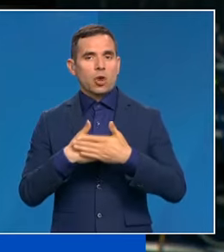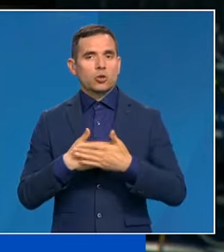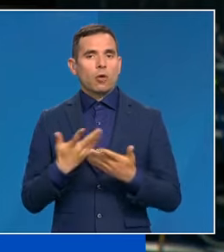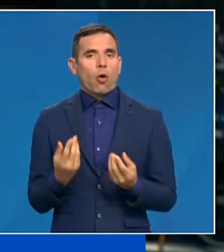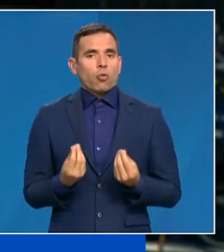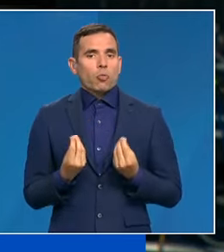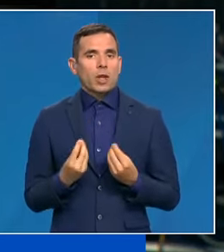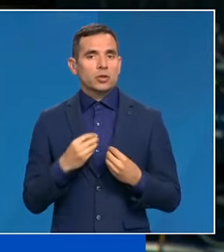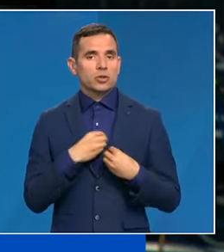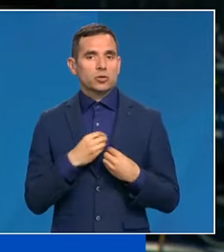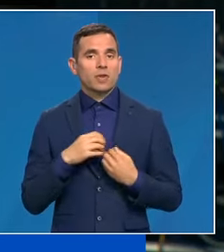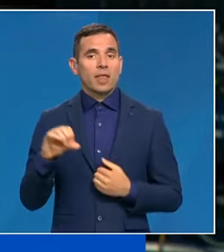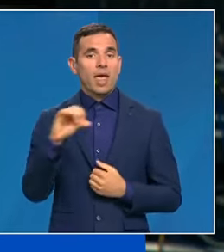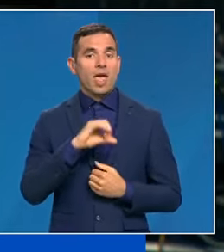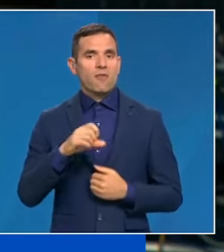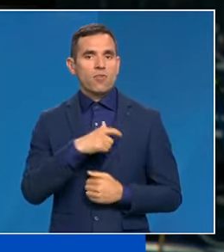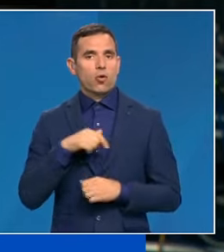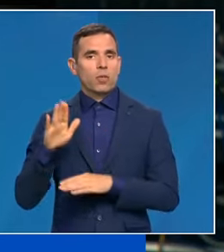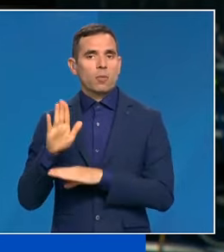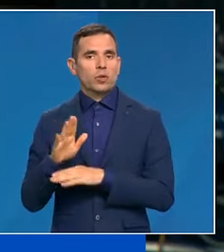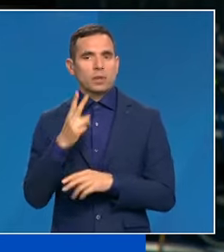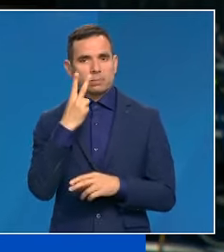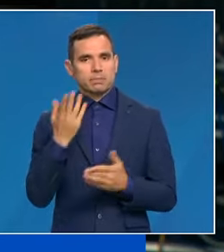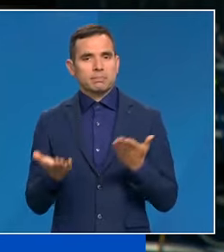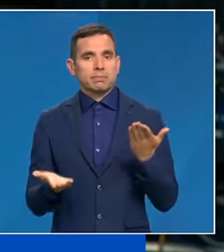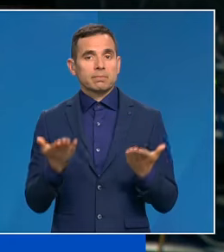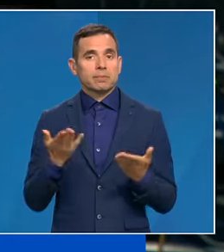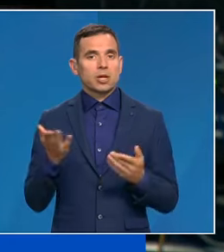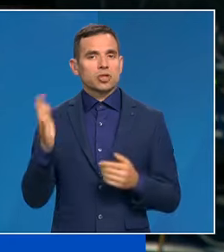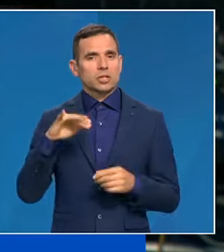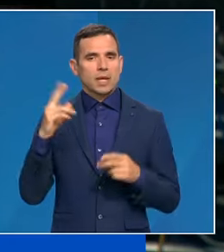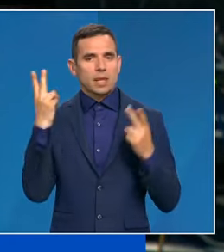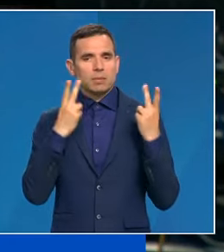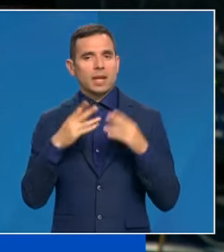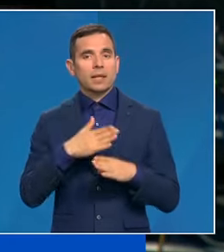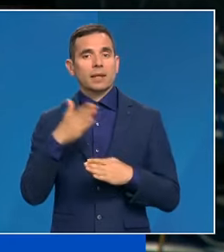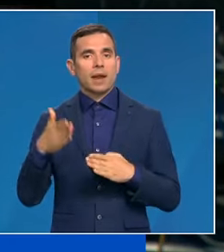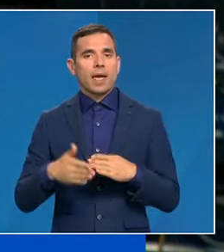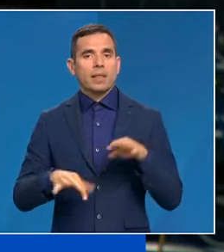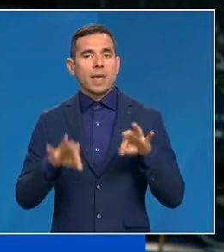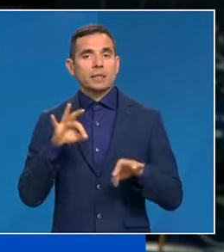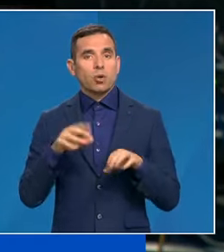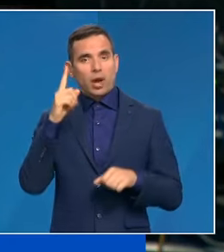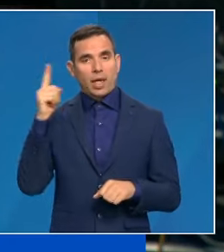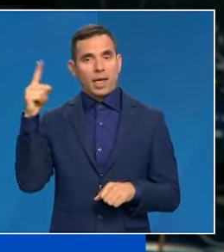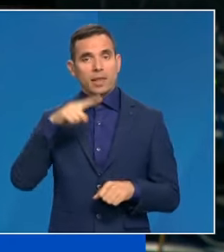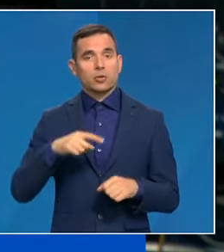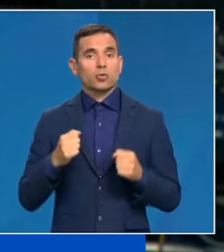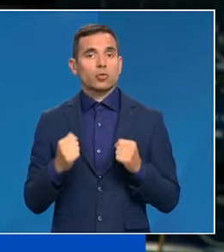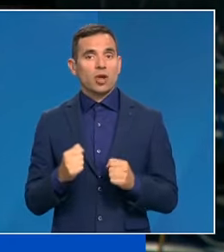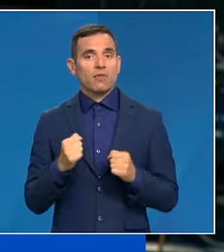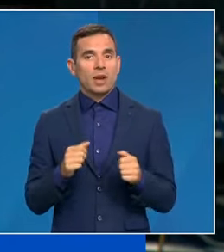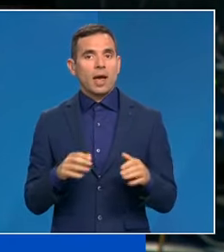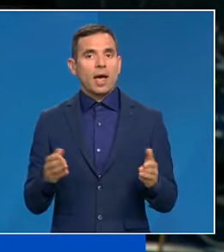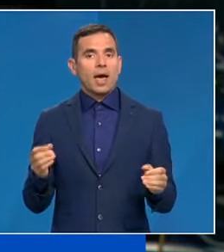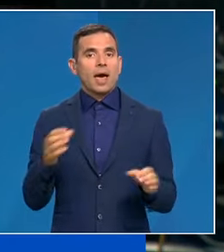ще се чувстват евродепутатите, тепърва ще се преценява и ще стане ясно след края на изборния ден, защото очакванията са за